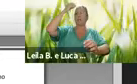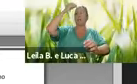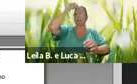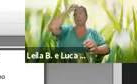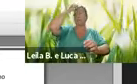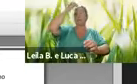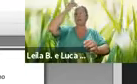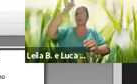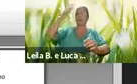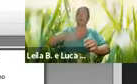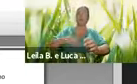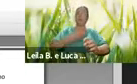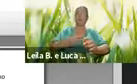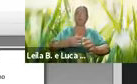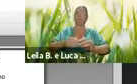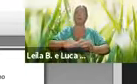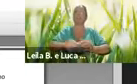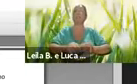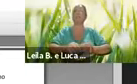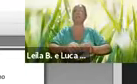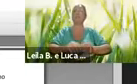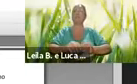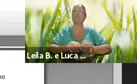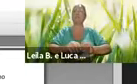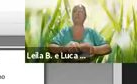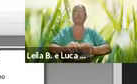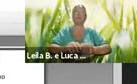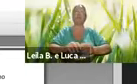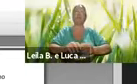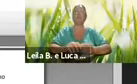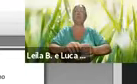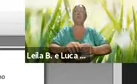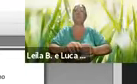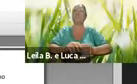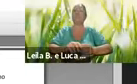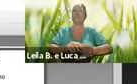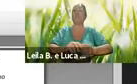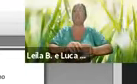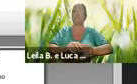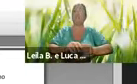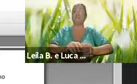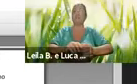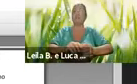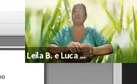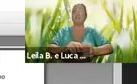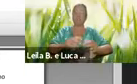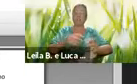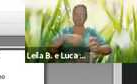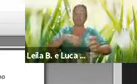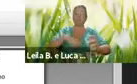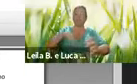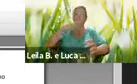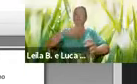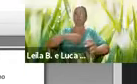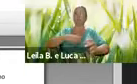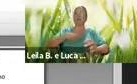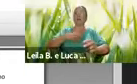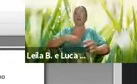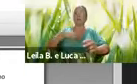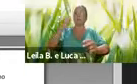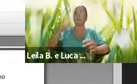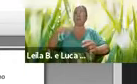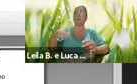plesso splenico e tutti i plessi, emettevano una particolare luminescenza. Vuol dire